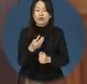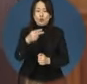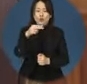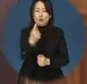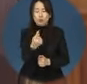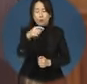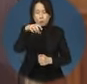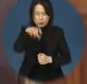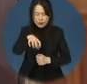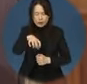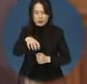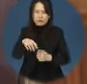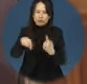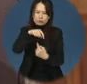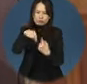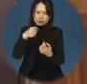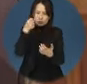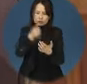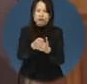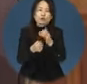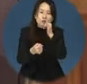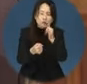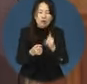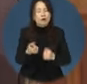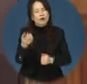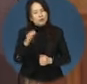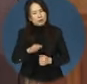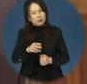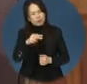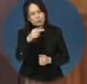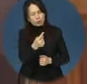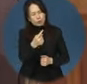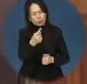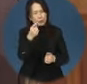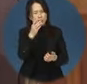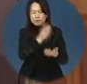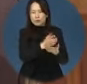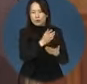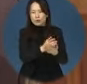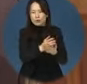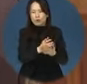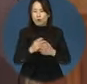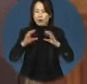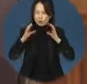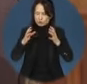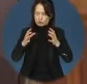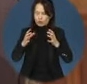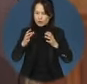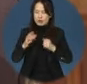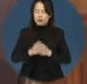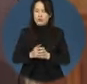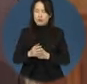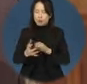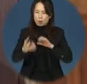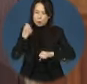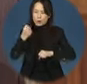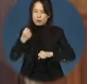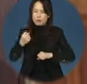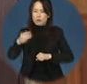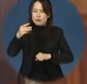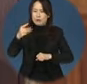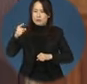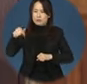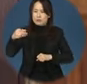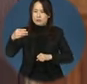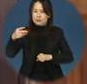있습니다 근데 굳이 도 의 살 필요가 없이 때로는 국가에서 바로 이 특명 씨에게 권한을 주면 되는 거기에 또 관광